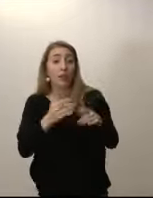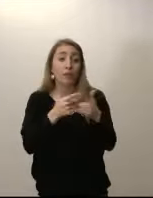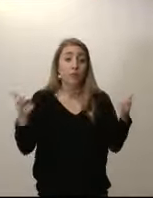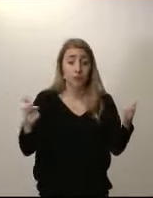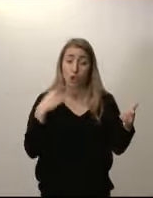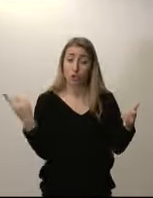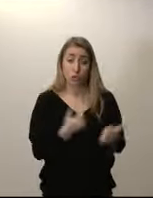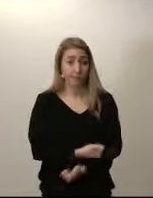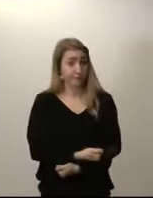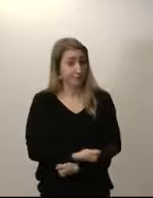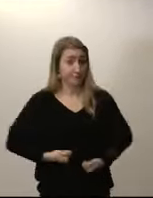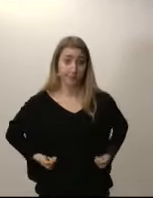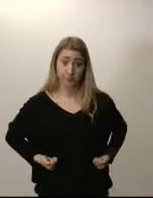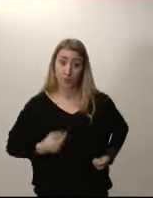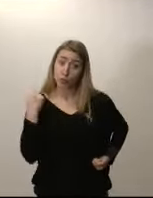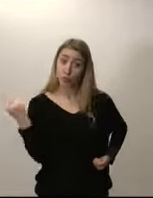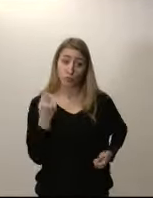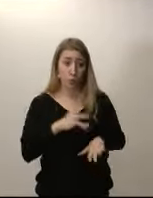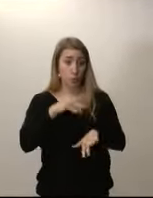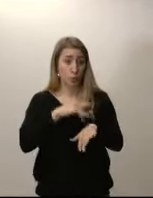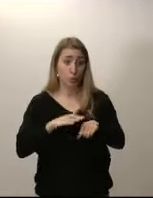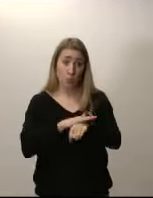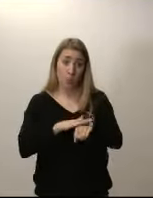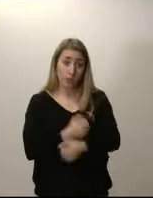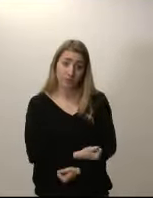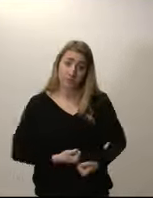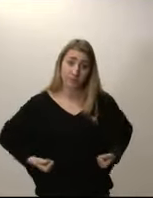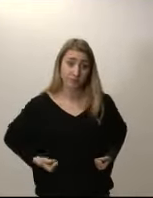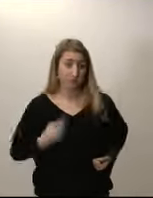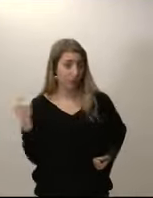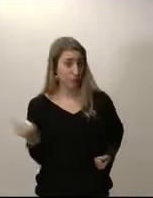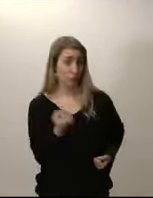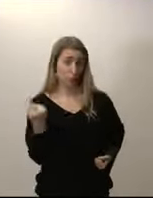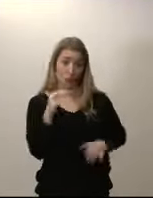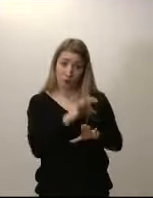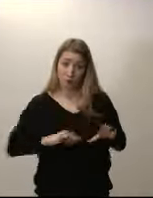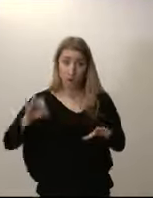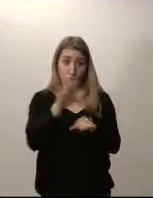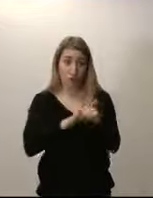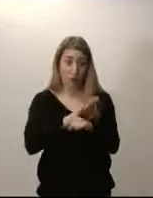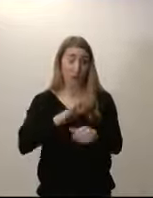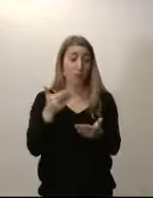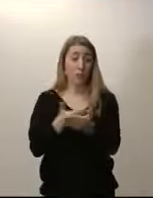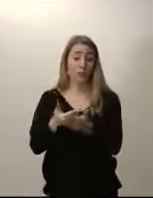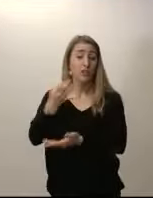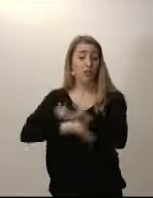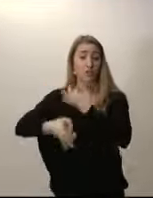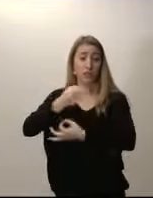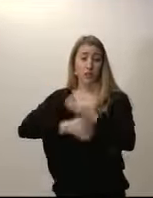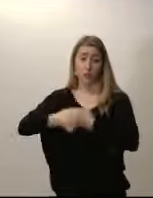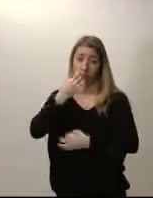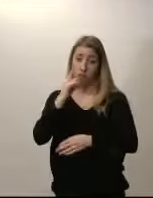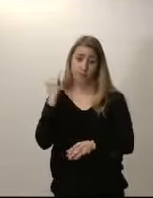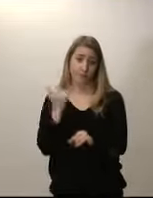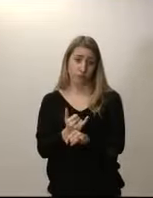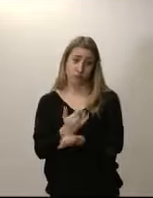le monde fait une politique d'austérité. C'est ce qui est fait en France aussi, à tous les niveaux, monsieur. Et là, vous dites des choses qui sont effectivement extrêmement rigoureuses.